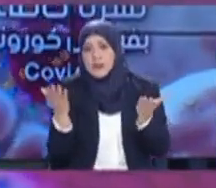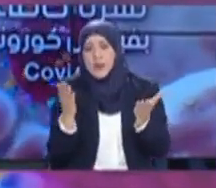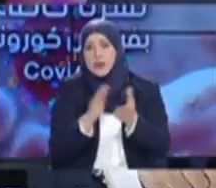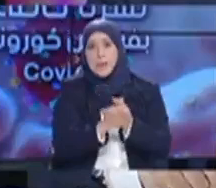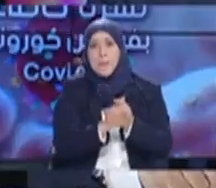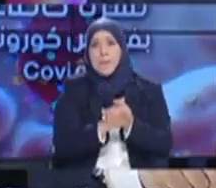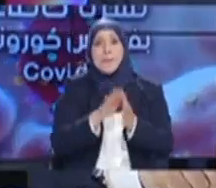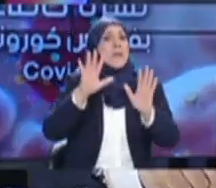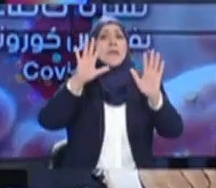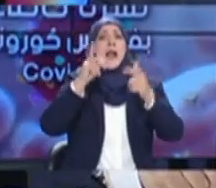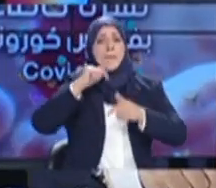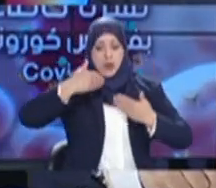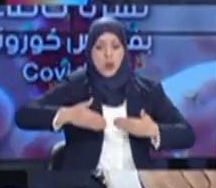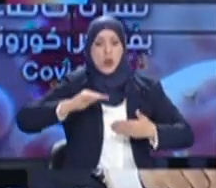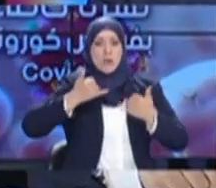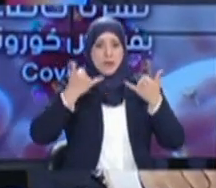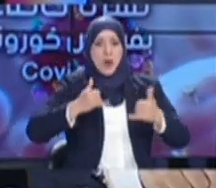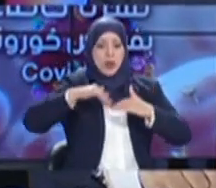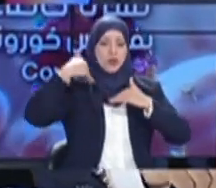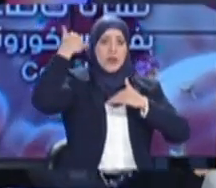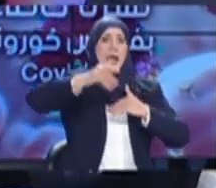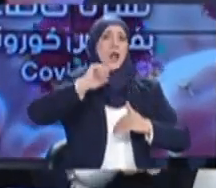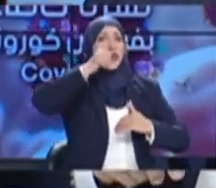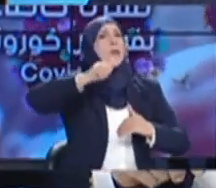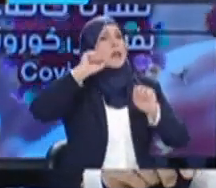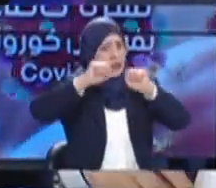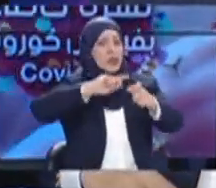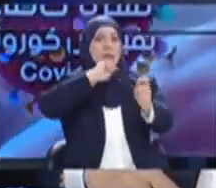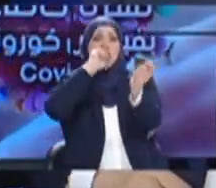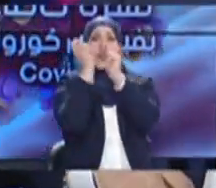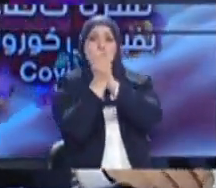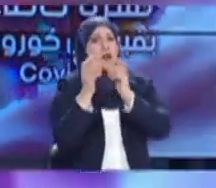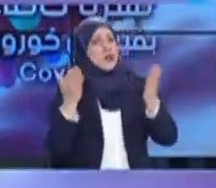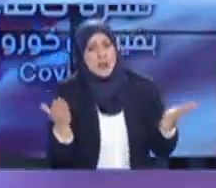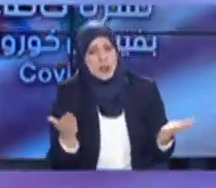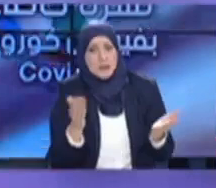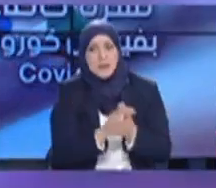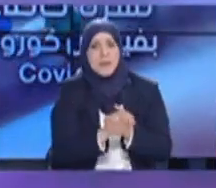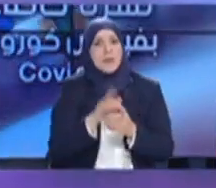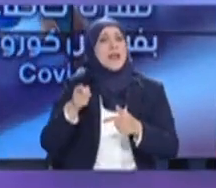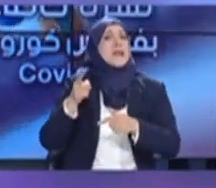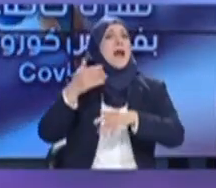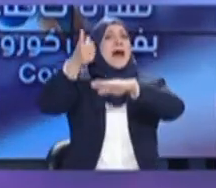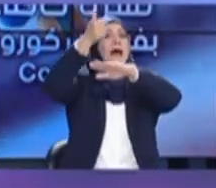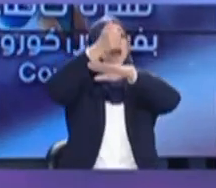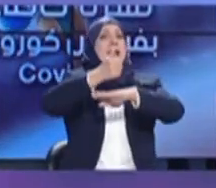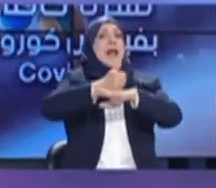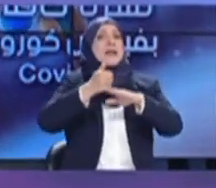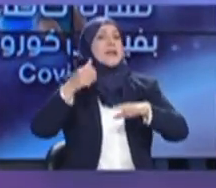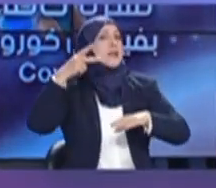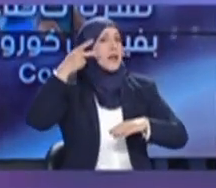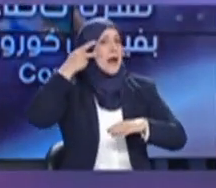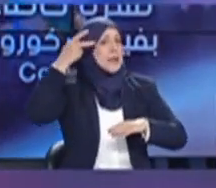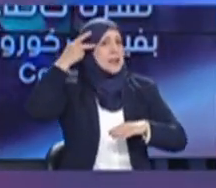وربما يتغير من هوني الغدوة لأنه رئيس الدولة غدوة يقوم ب وهذا حسب بلاغ رئاسة الجمهورية أن